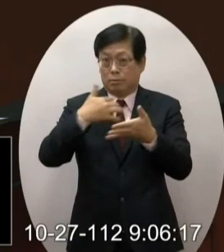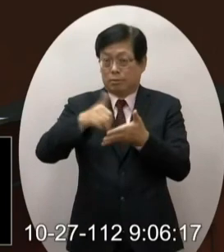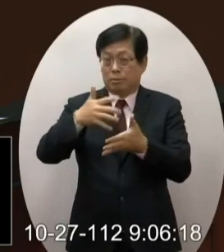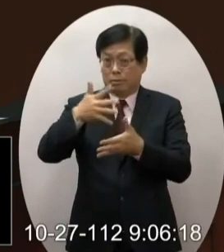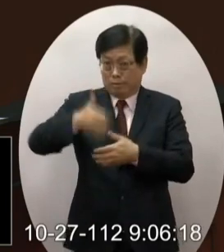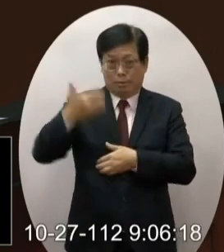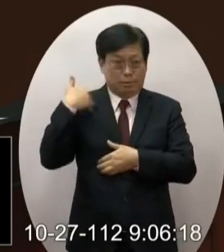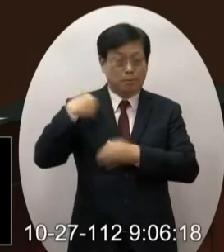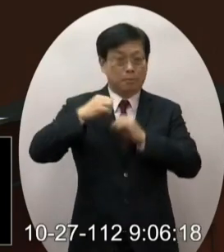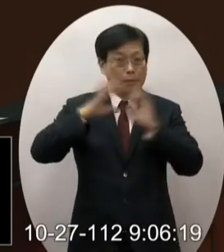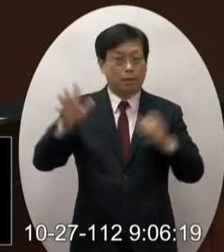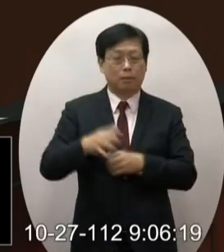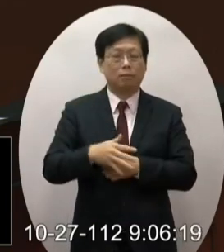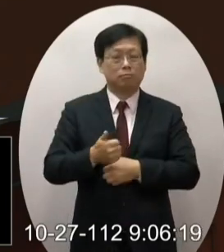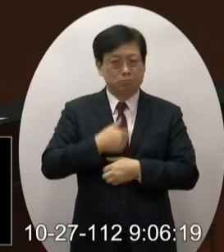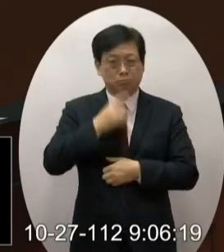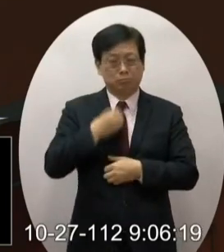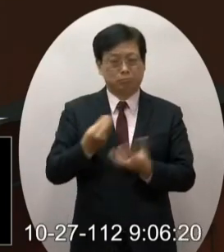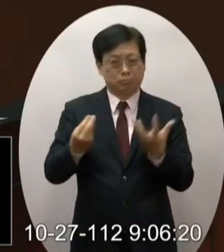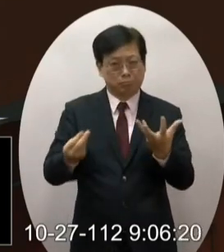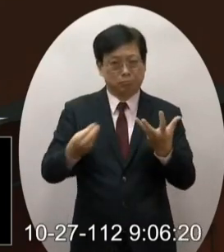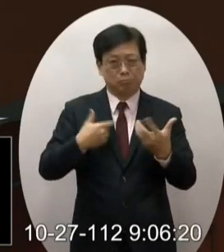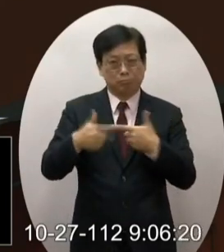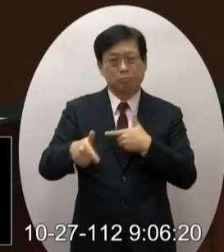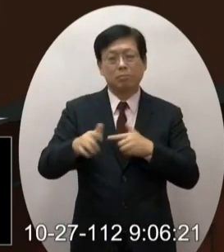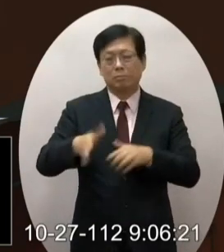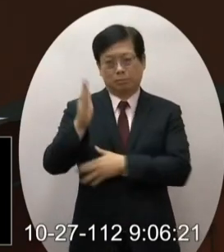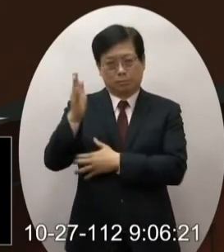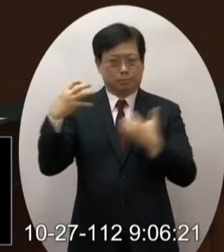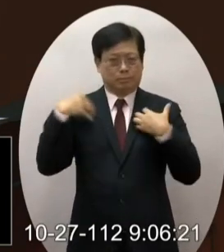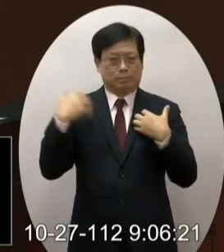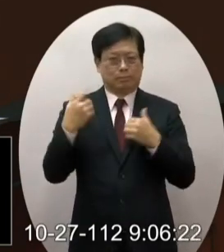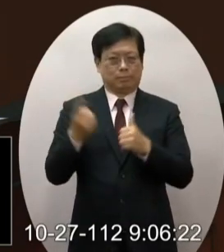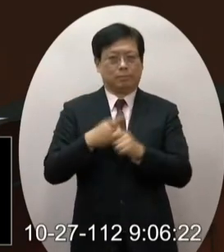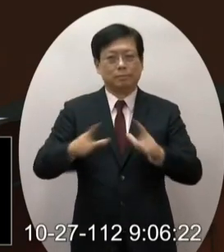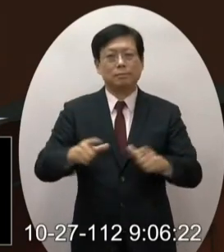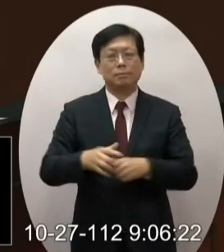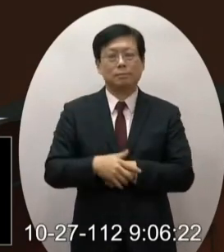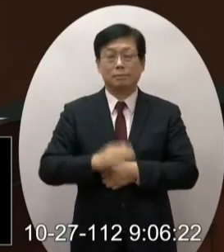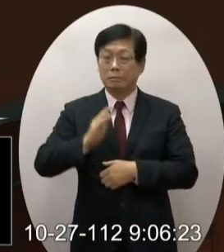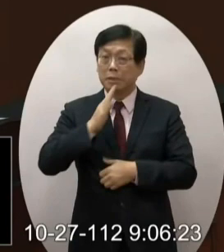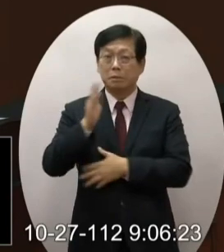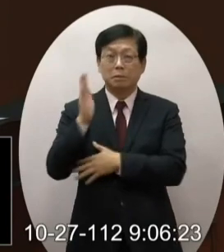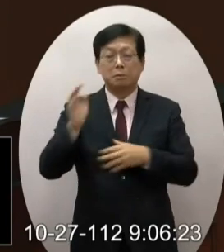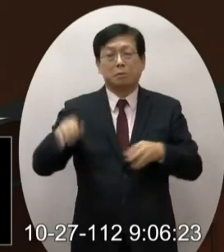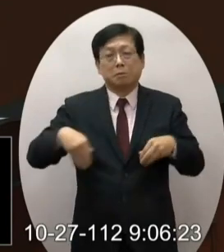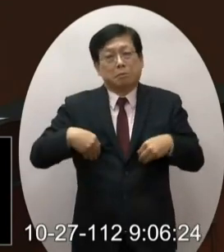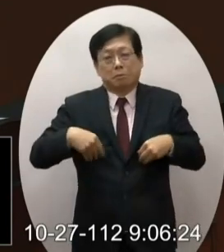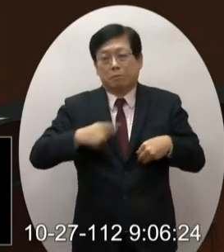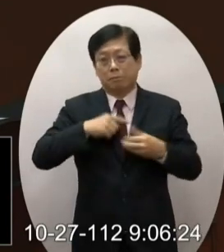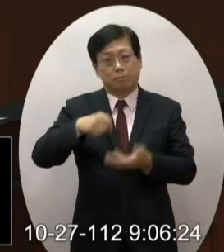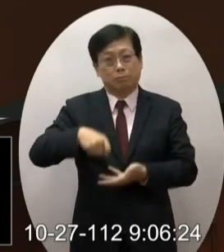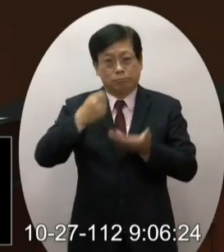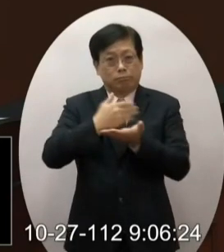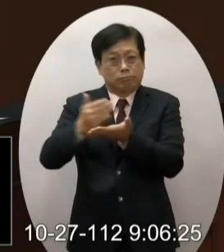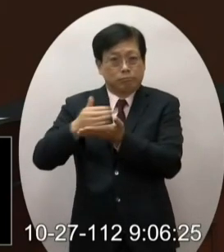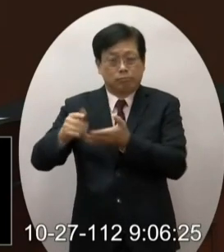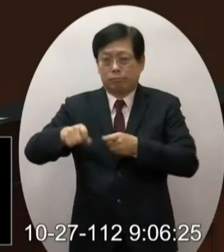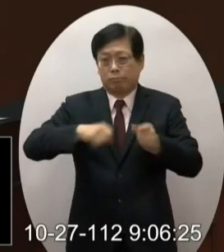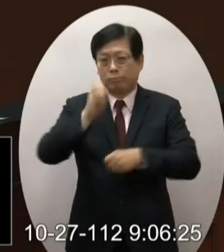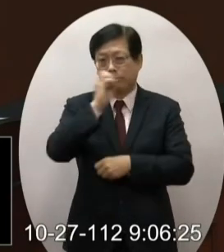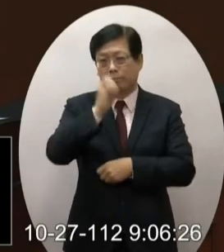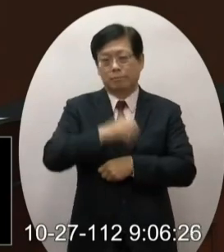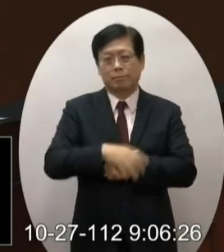所言，分配不均的问题政府的责任最大，但是政府却没有提出解决的方